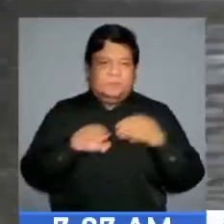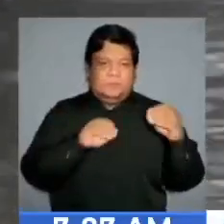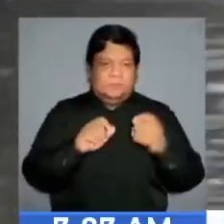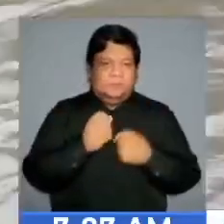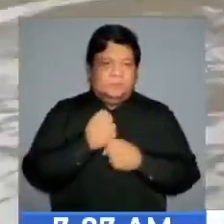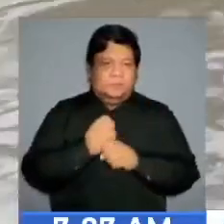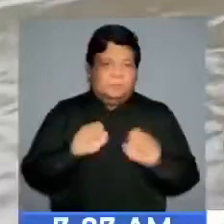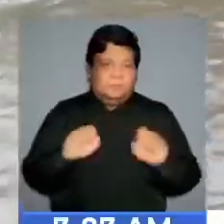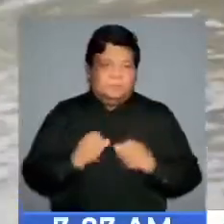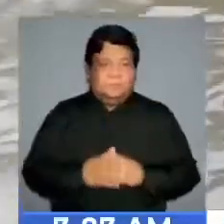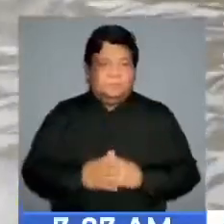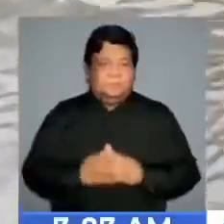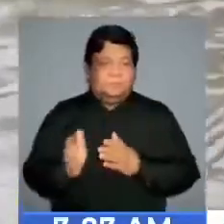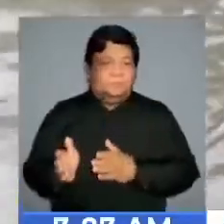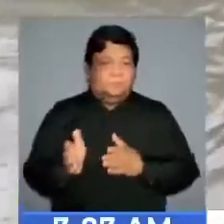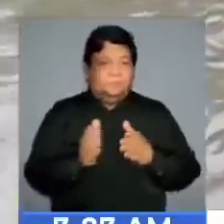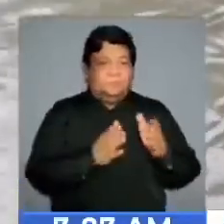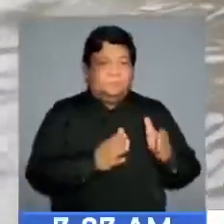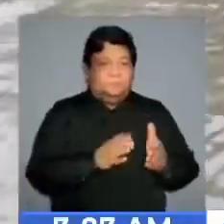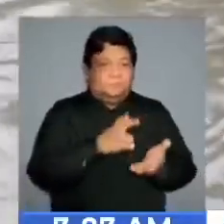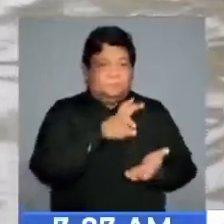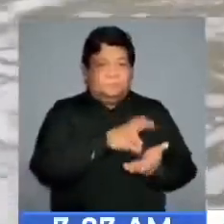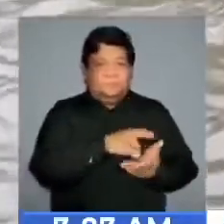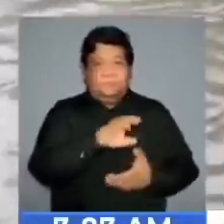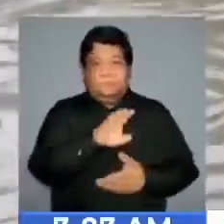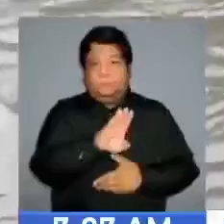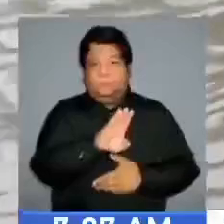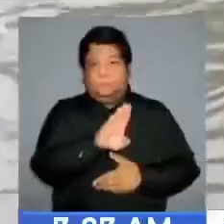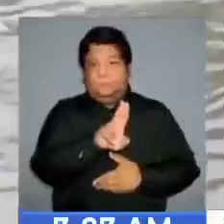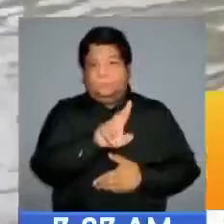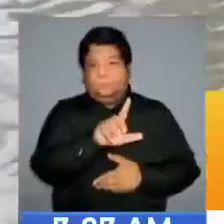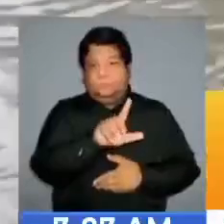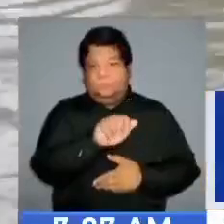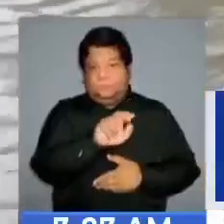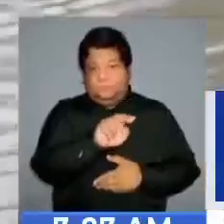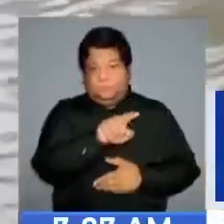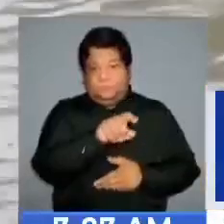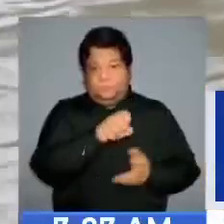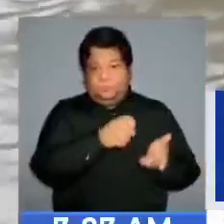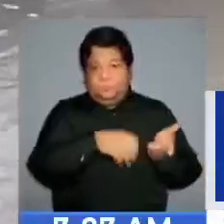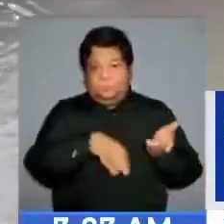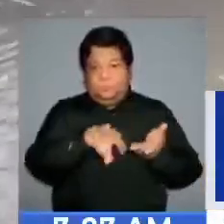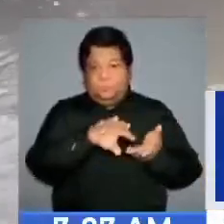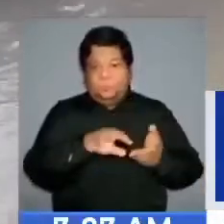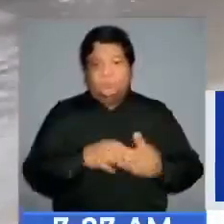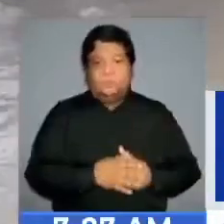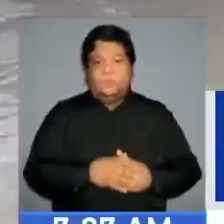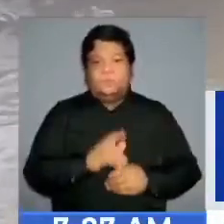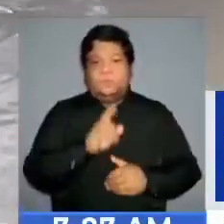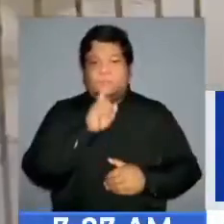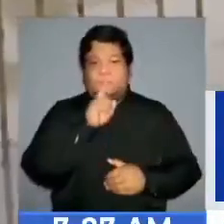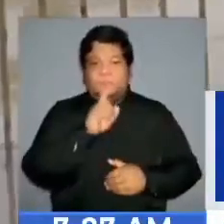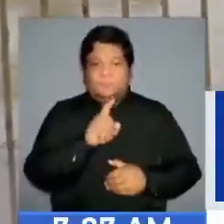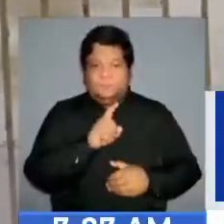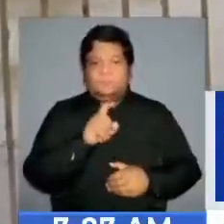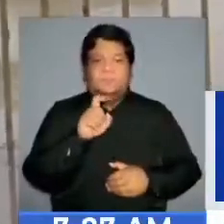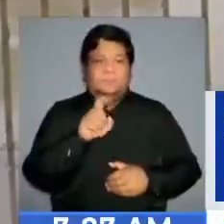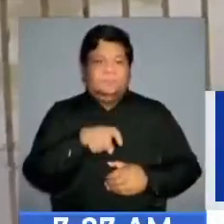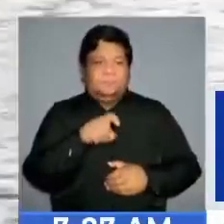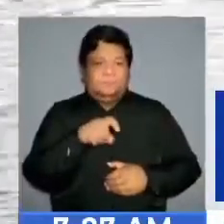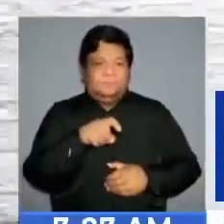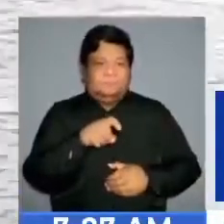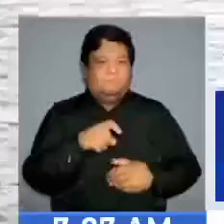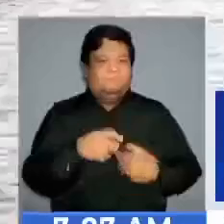Sorsogon naglagay ang mga barangay official ng lubid para kapitan ng mga residente habang tumatawid pumasok na rin ang tubig sa loob ng mga